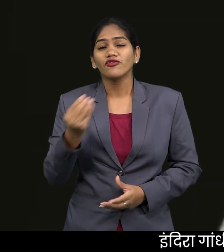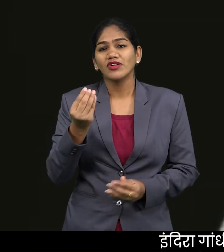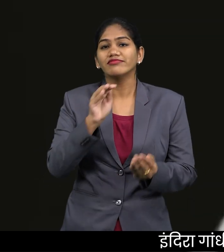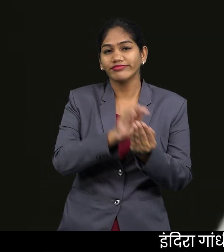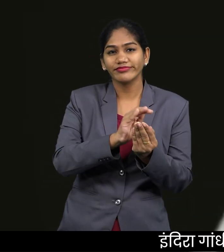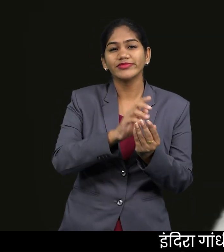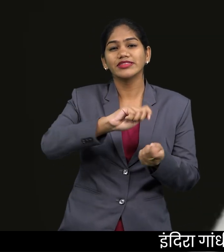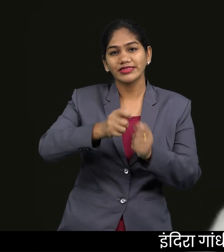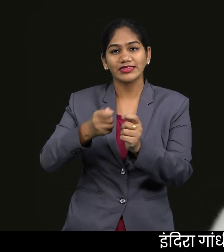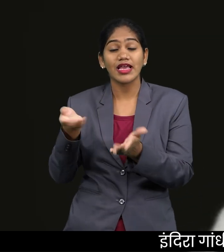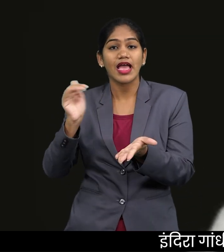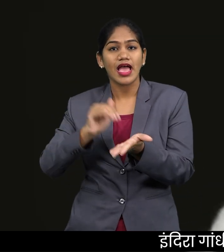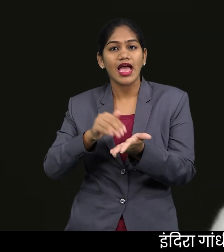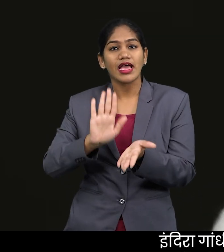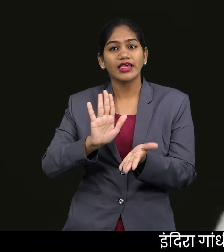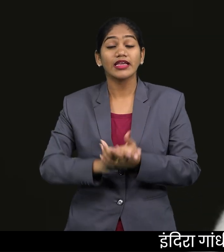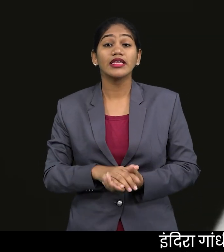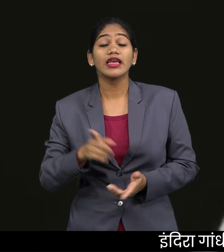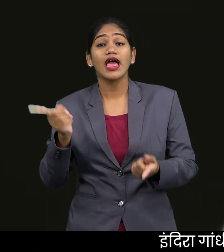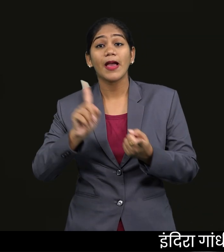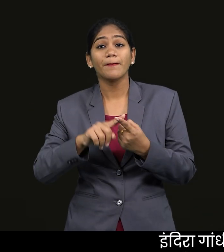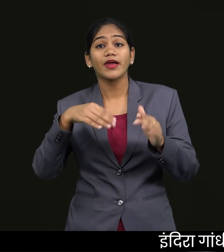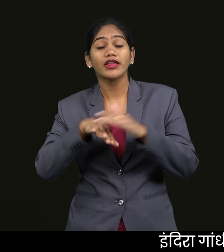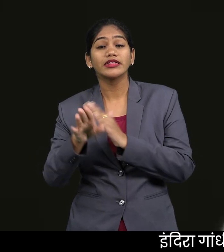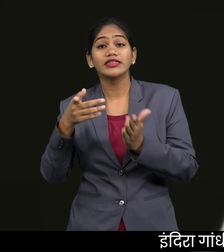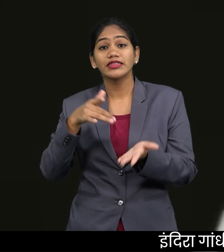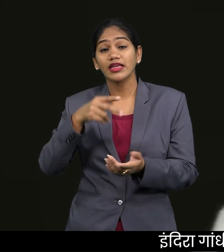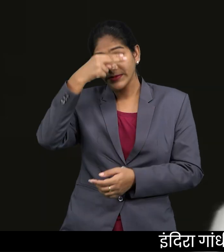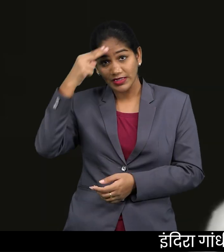इंदिरा गांधी की नीतियों में वामपंथ का रुख,